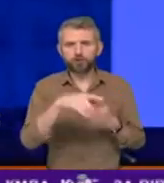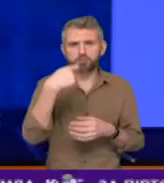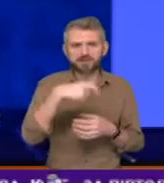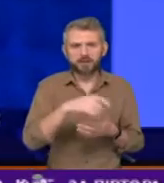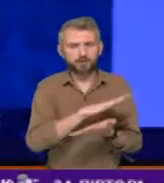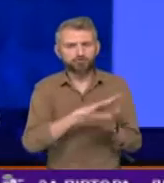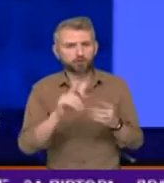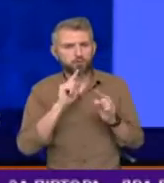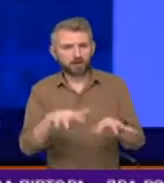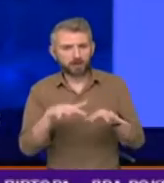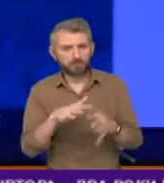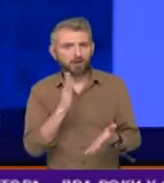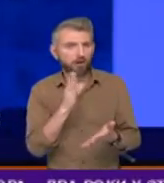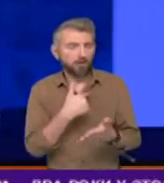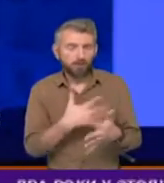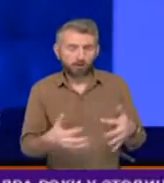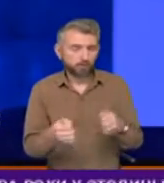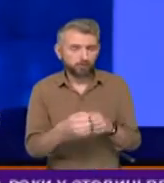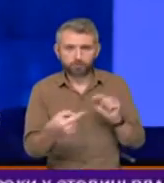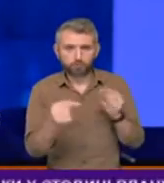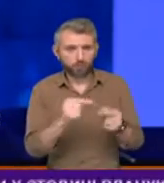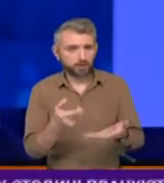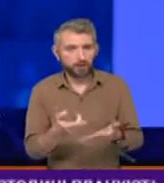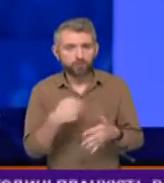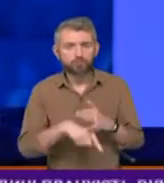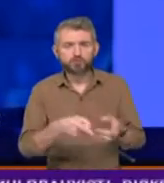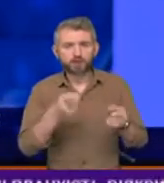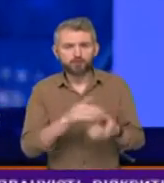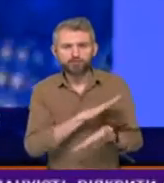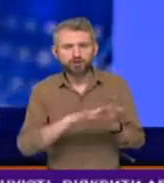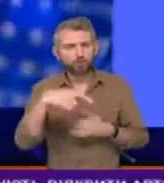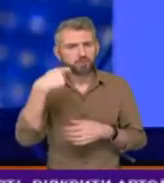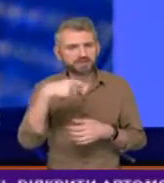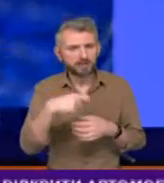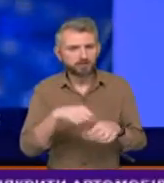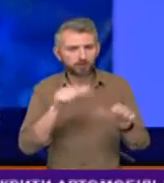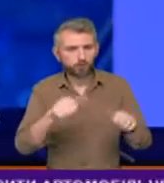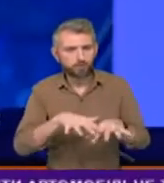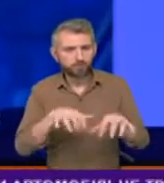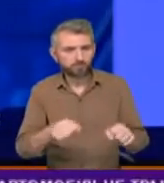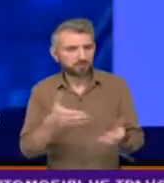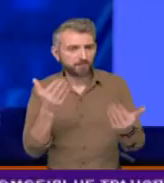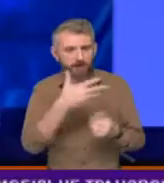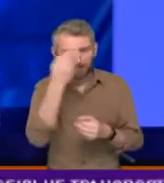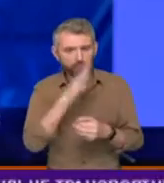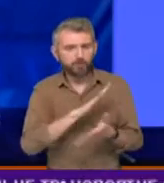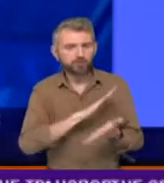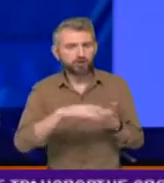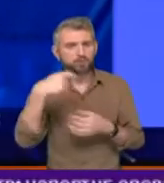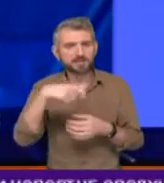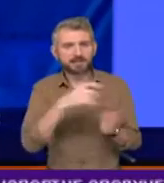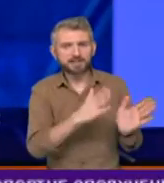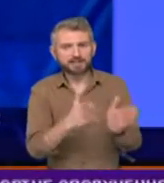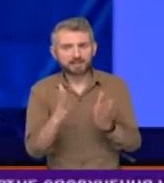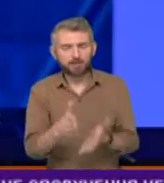чисто парламентська. А я є категоричним противником, тому що насправді чисто президентська Давайте не забуватися, що чисто президентська